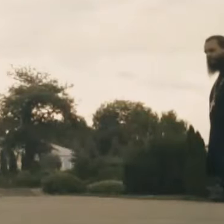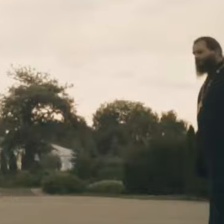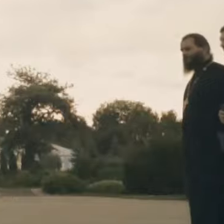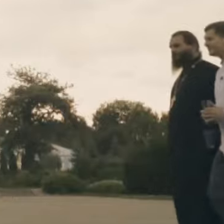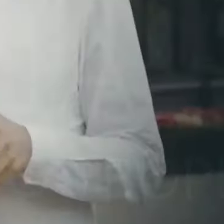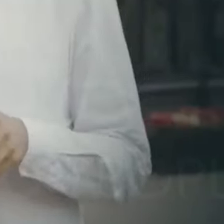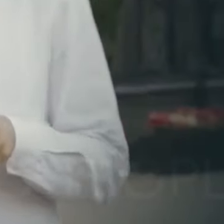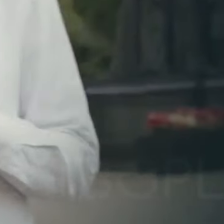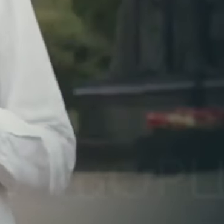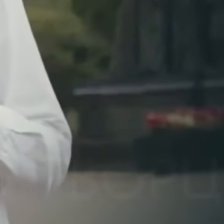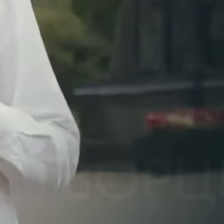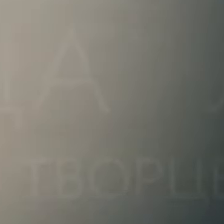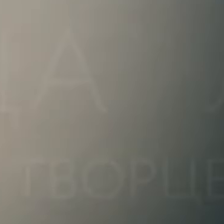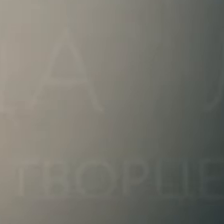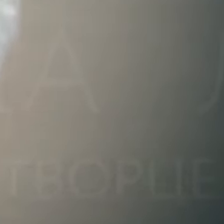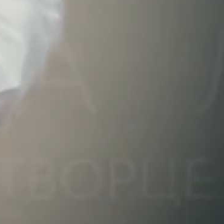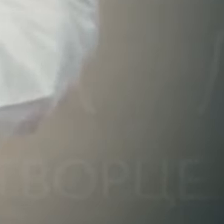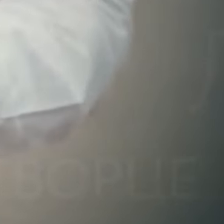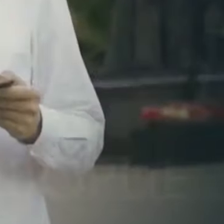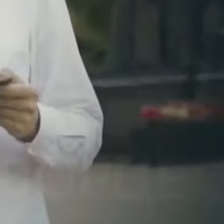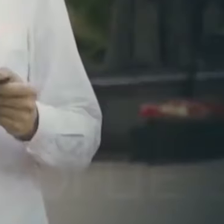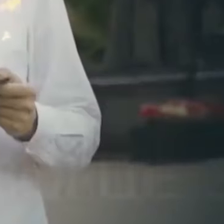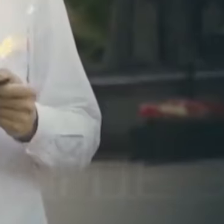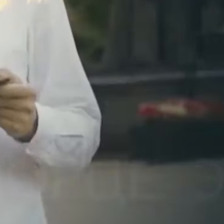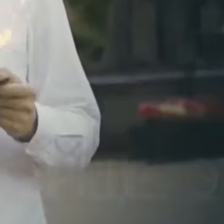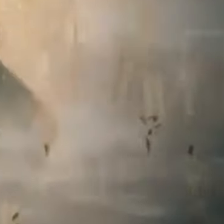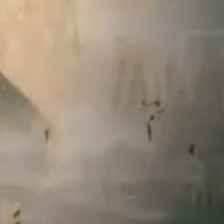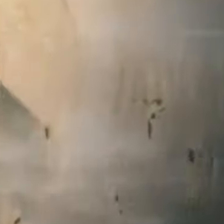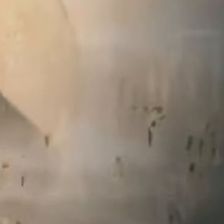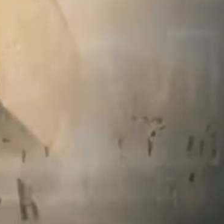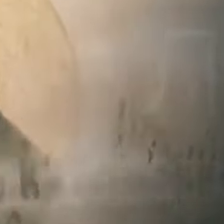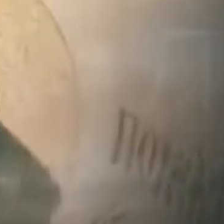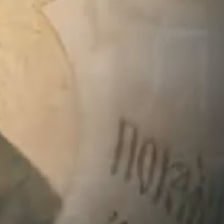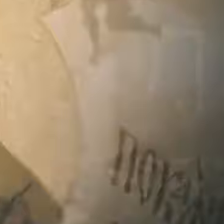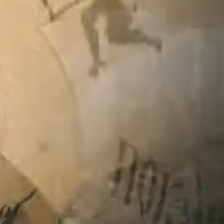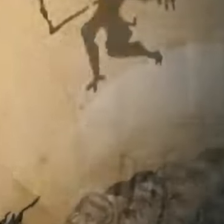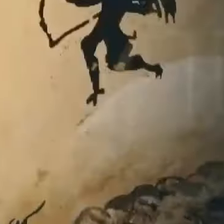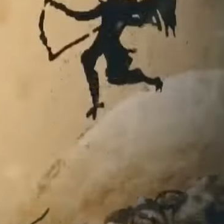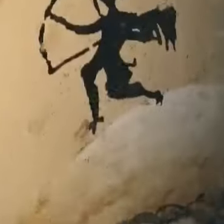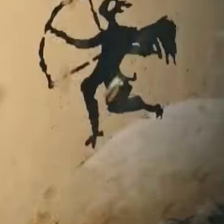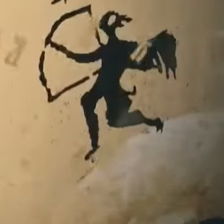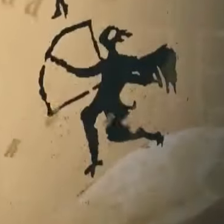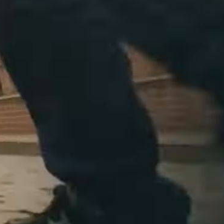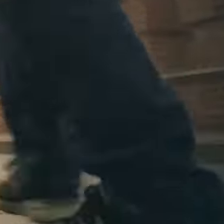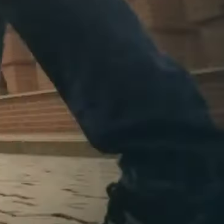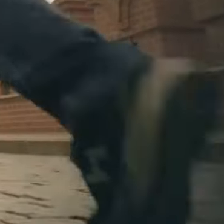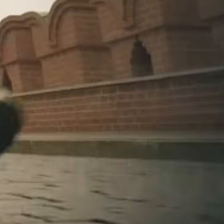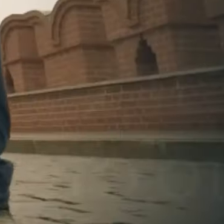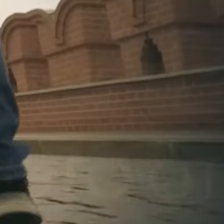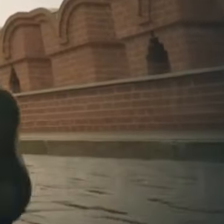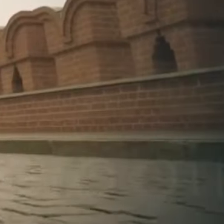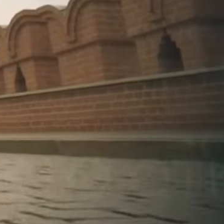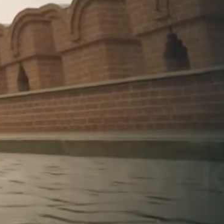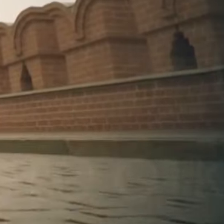назад игумен монастыря на Синайской горе святой Иоанн Лествичник написал эту инструкцию восхождения на небо.